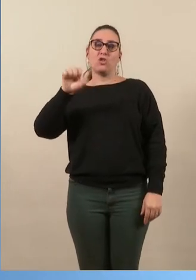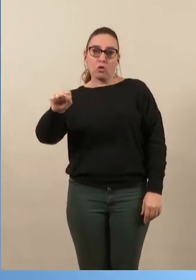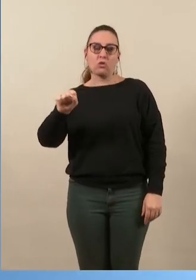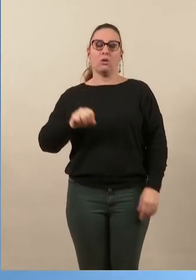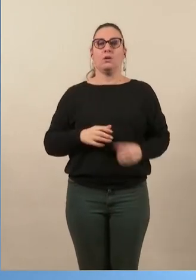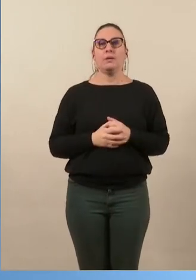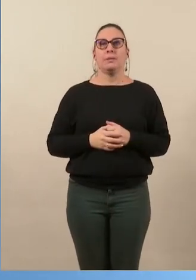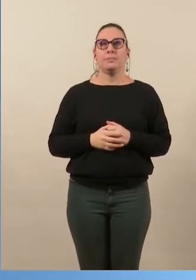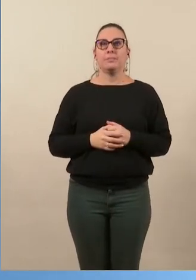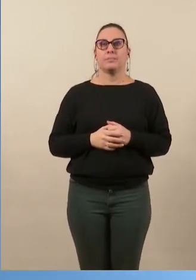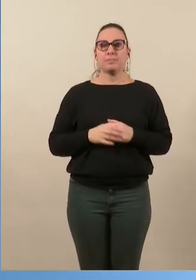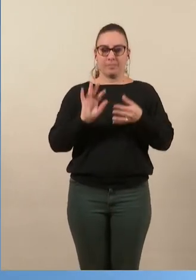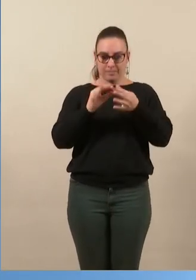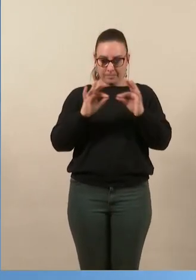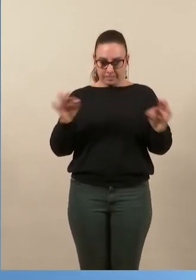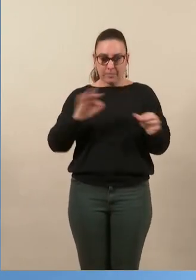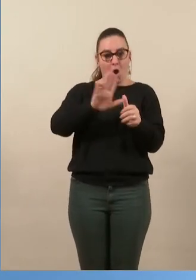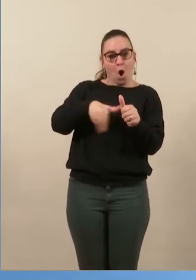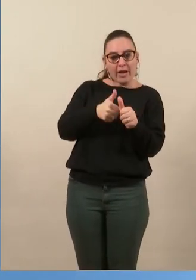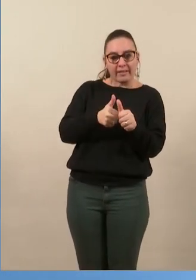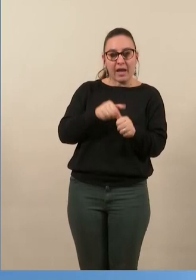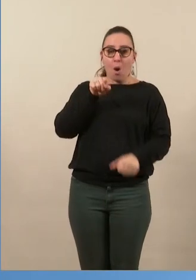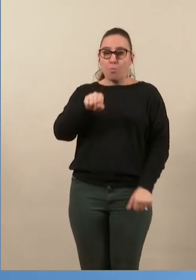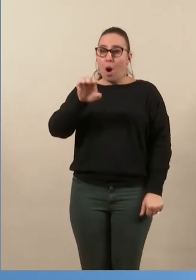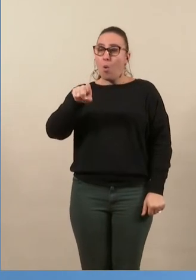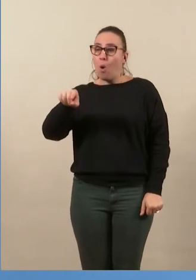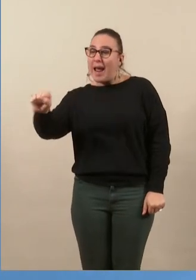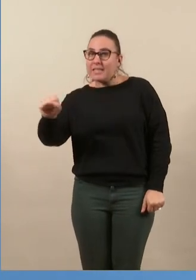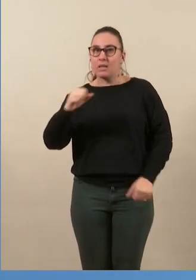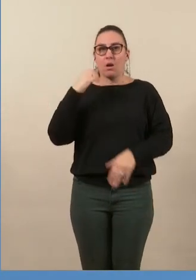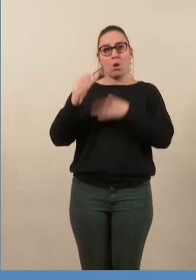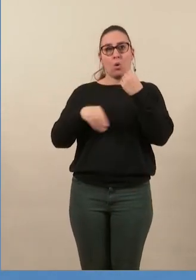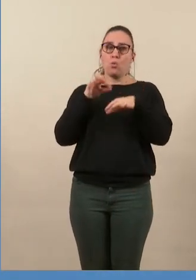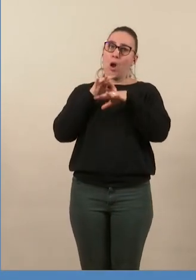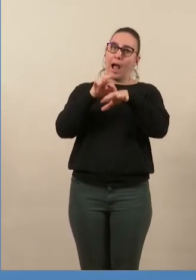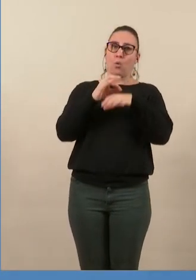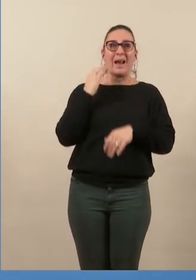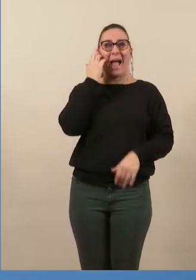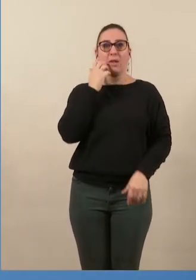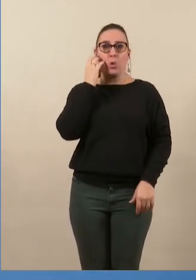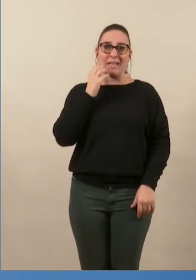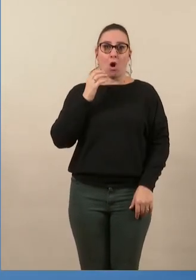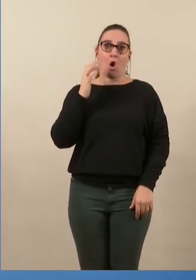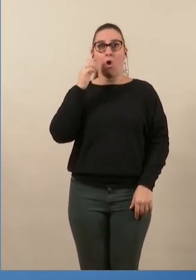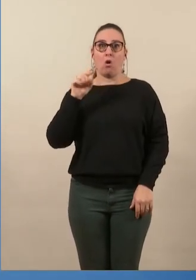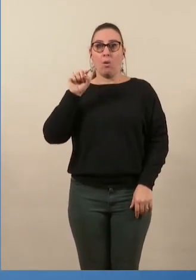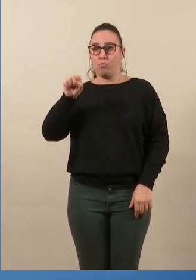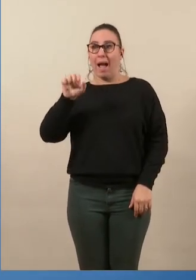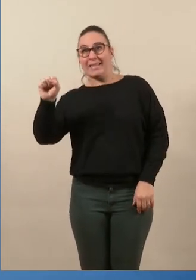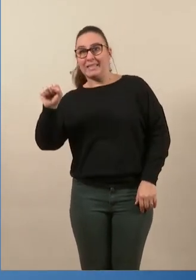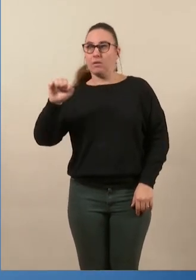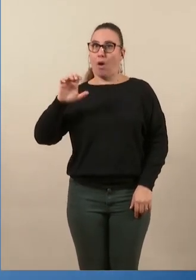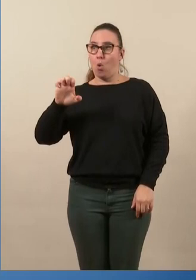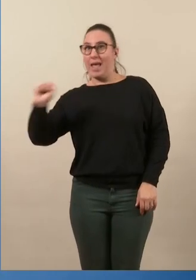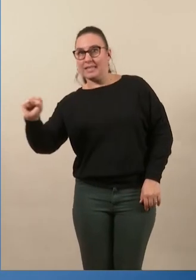vous dites elles sont encadréese.s où on accompagne les adolescentse.s et ben